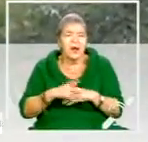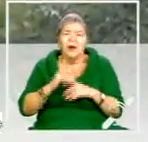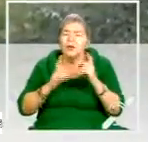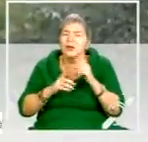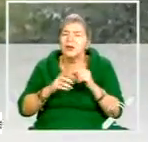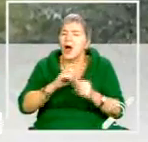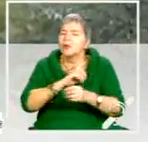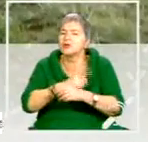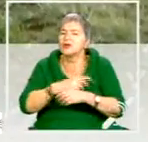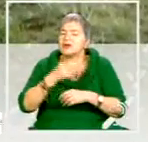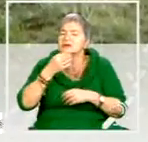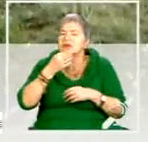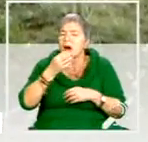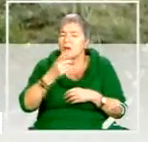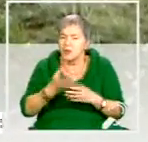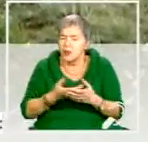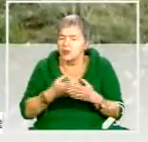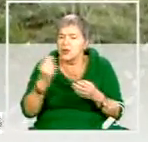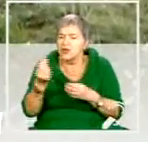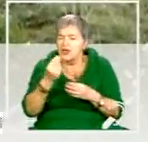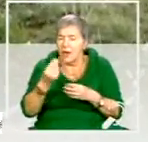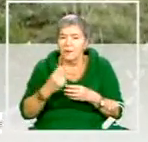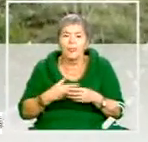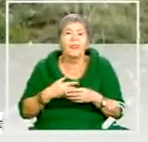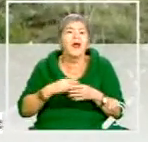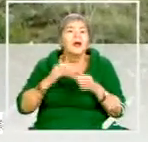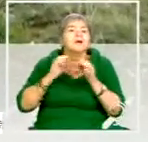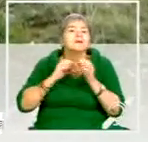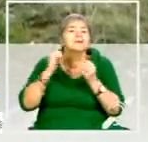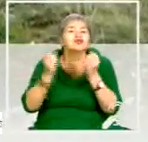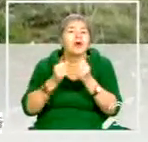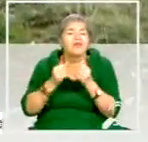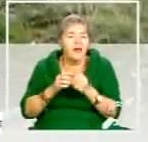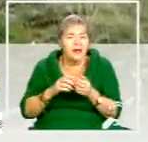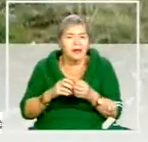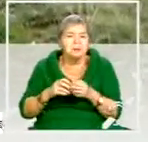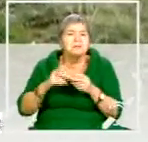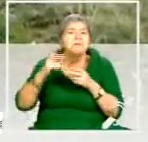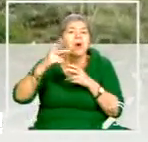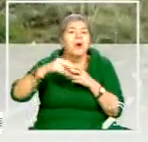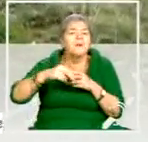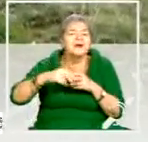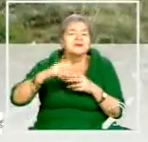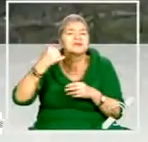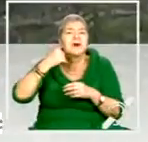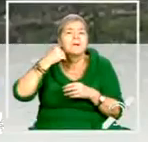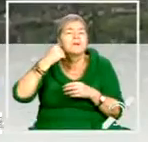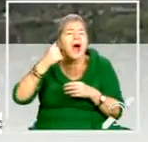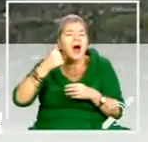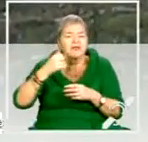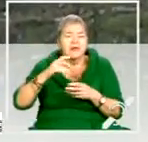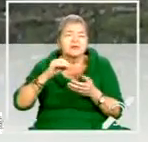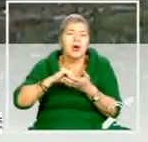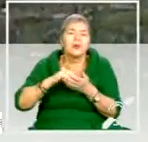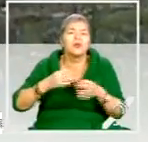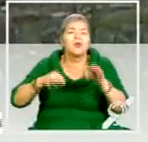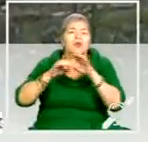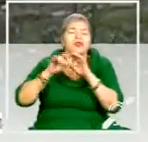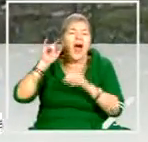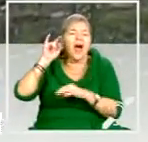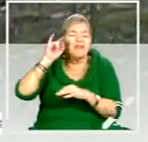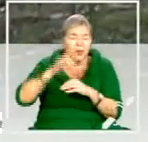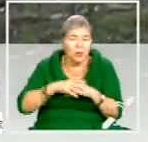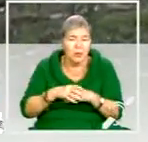menționat autoritățile. Discutăm despre faptul că transportatorii își pun telefoanele mobile în modul avion sau pur și simplu